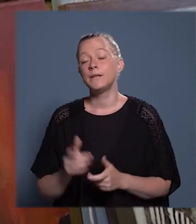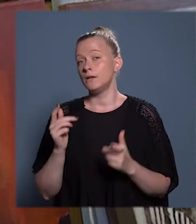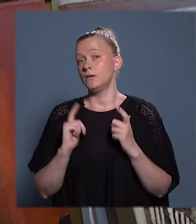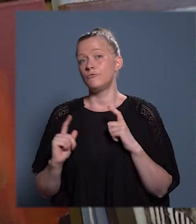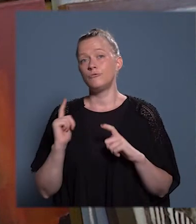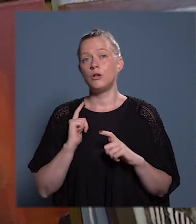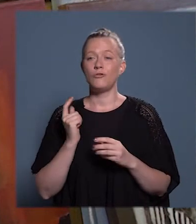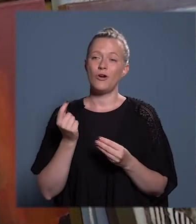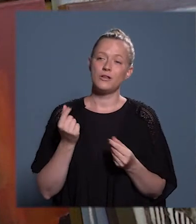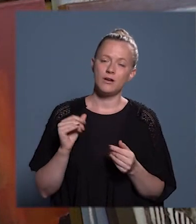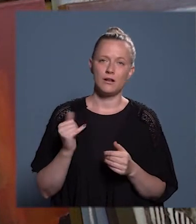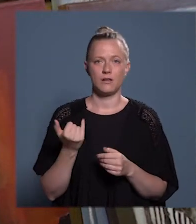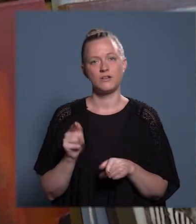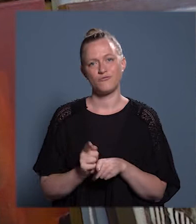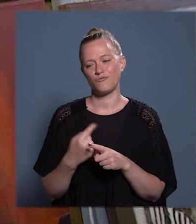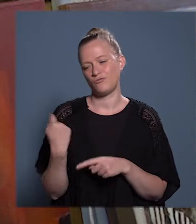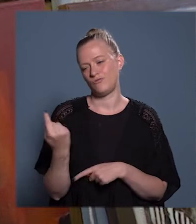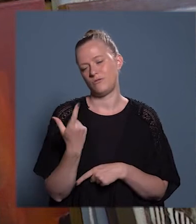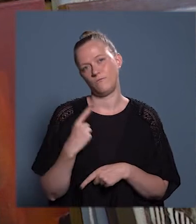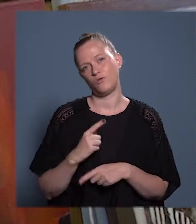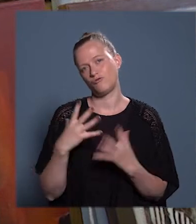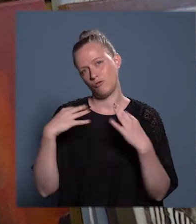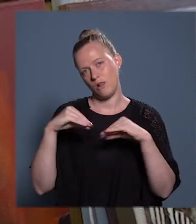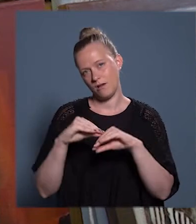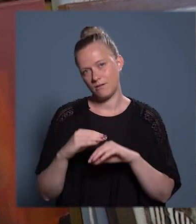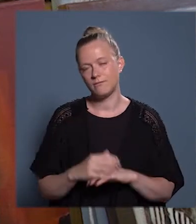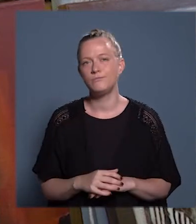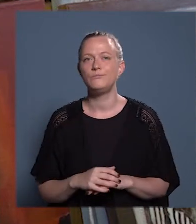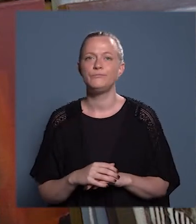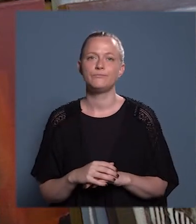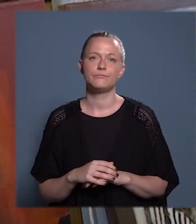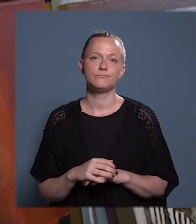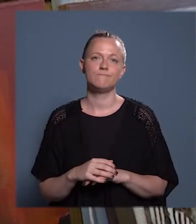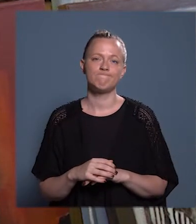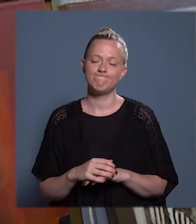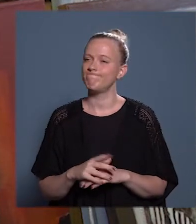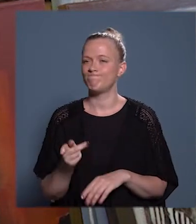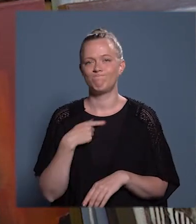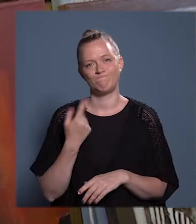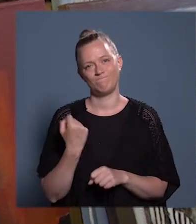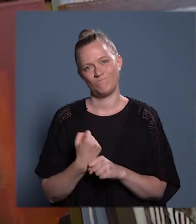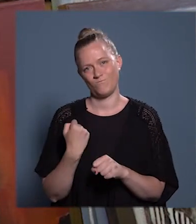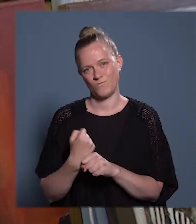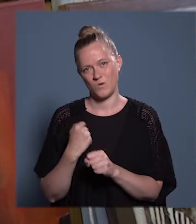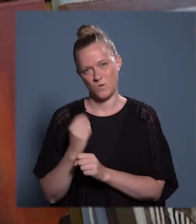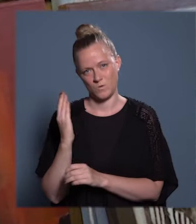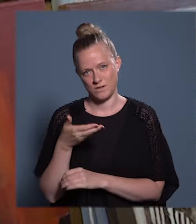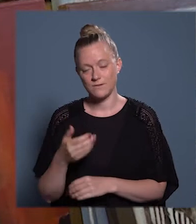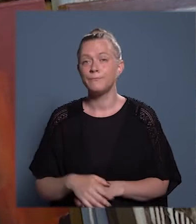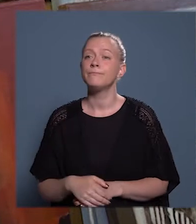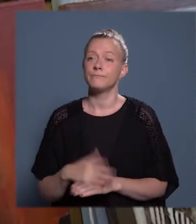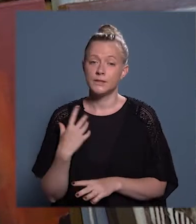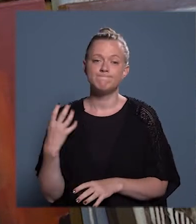anyagilag is úgy álltunk a családom, hogy dolgoznom kellett. És akkor én elhelyezkedtem az